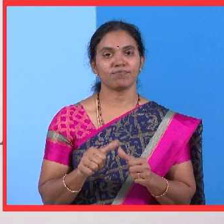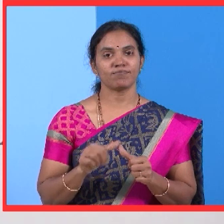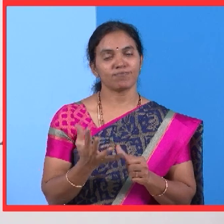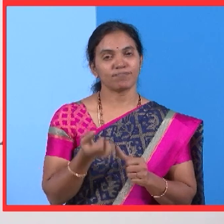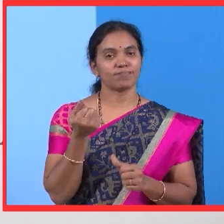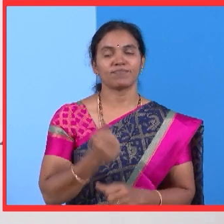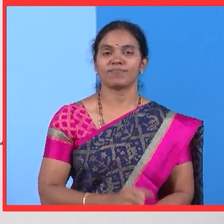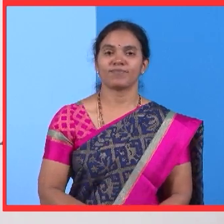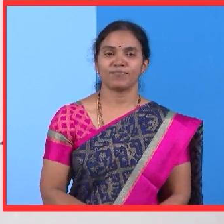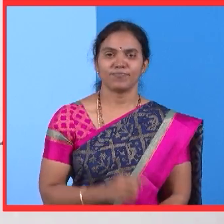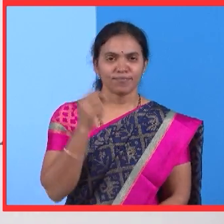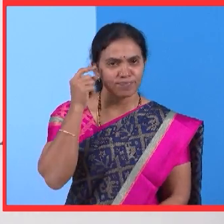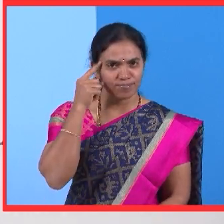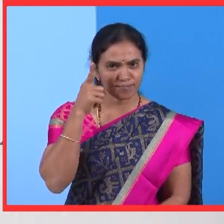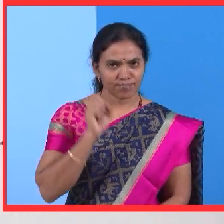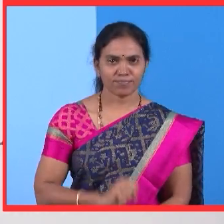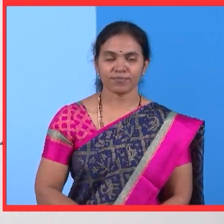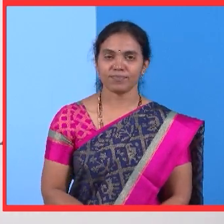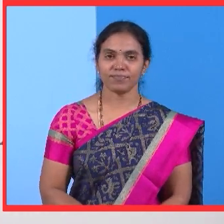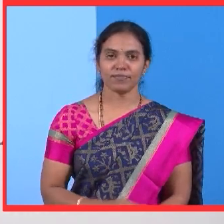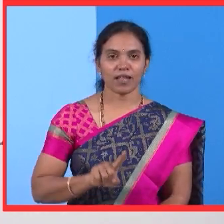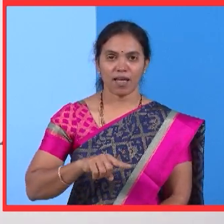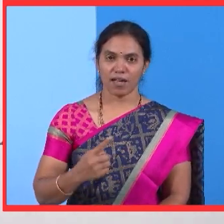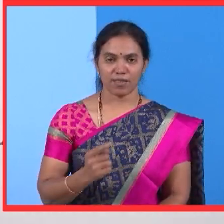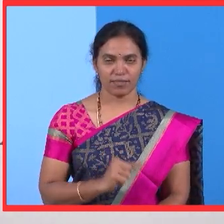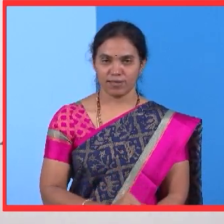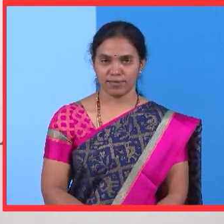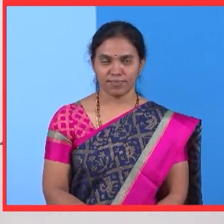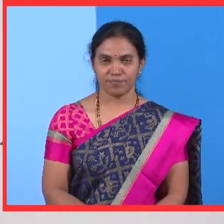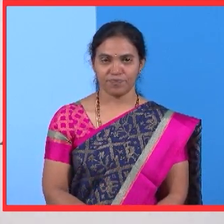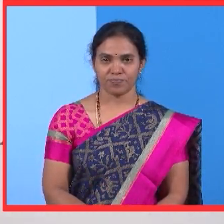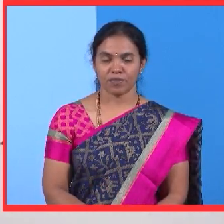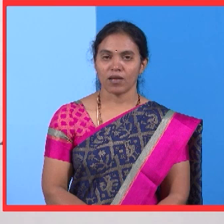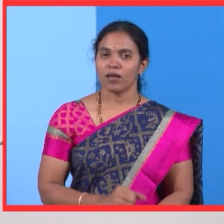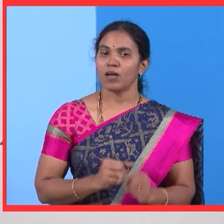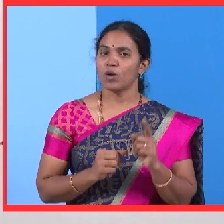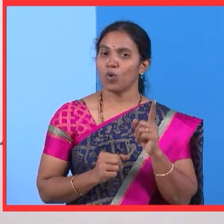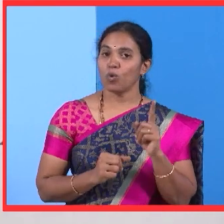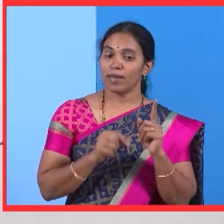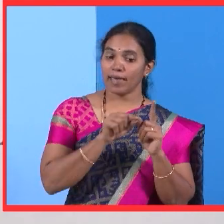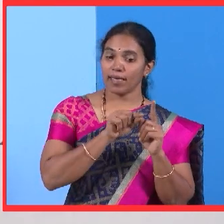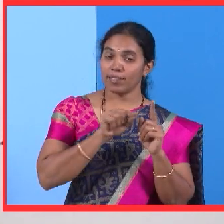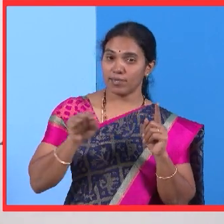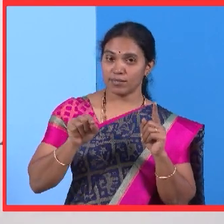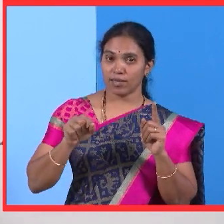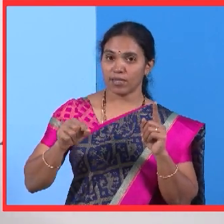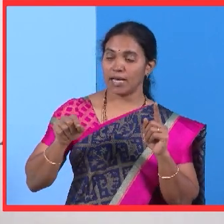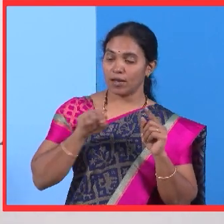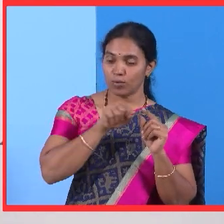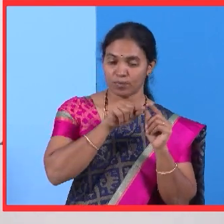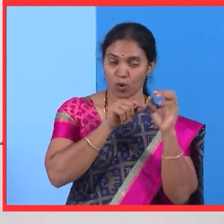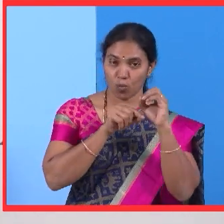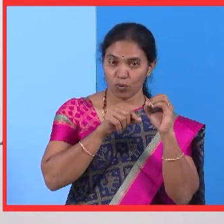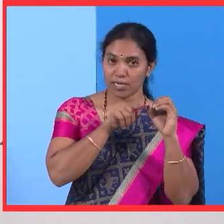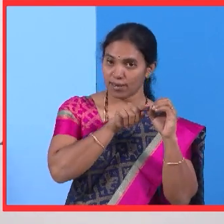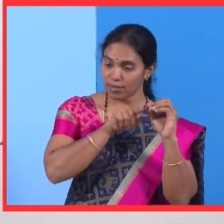ஓகேயா, புரிஞ்சுதா? இது அடுத்ததுக்கு போகலாமா? ஓகே, இப்போ ஒரே திசை கிழக்கு நோக்கி போனான்னா அவனுடைய தொலைவை